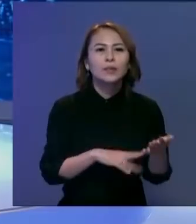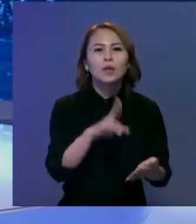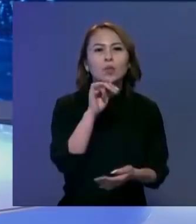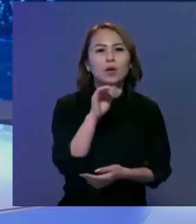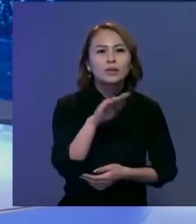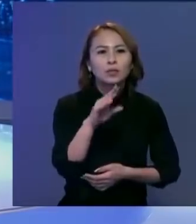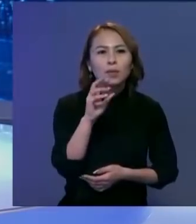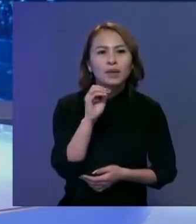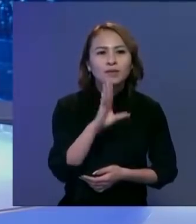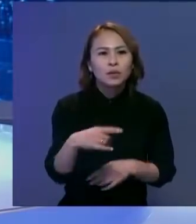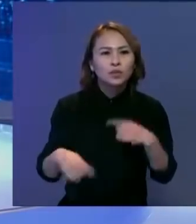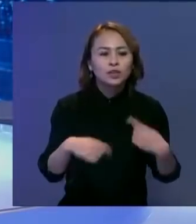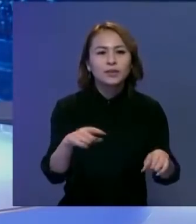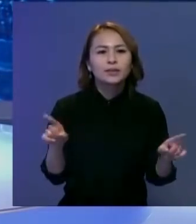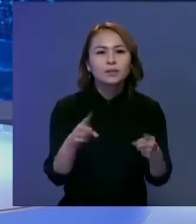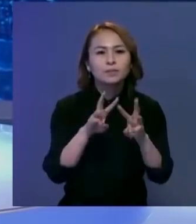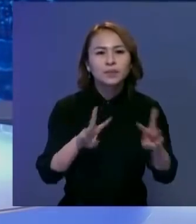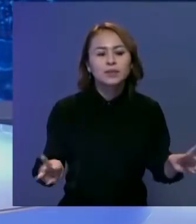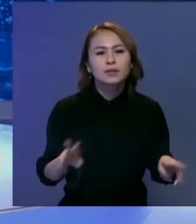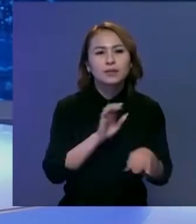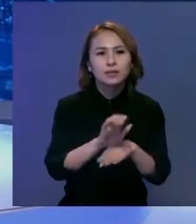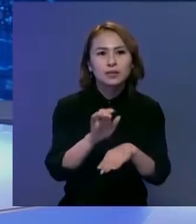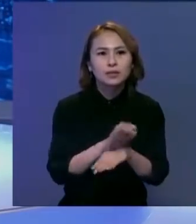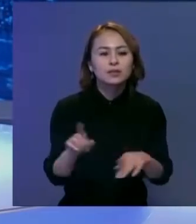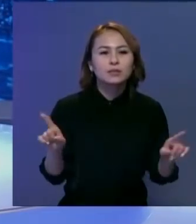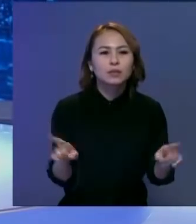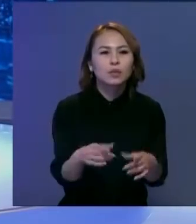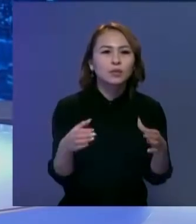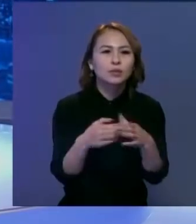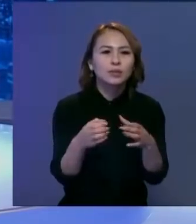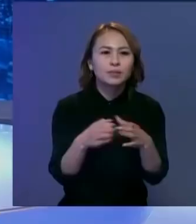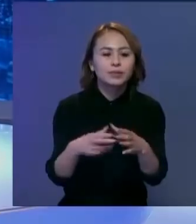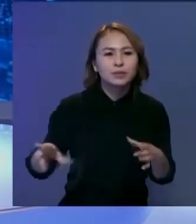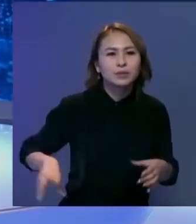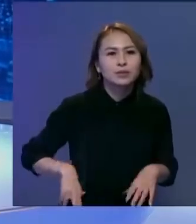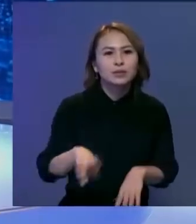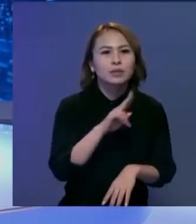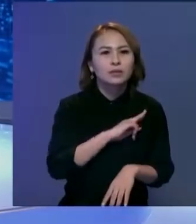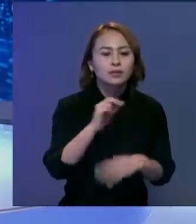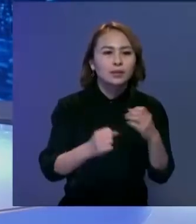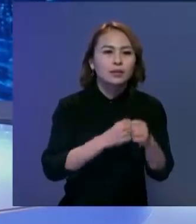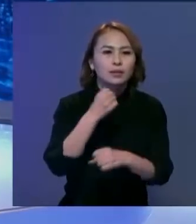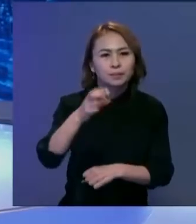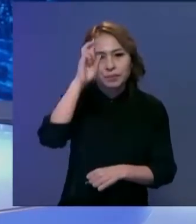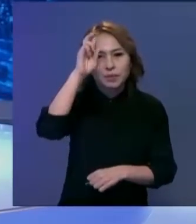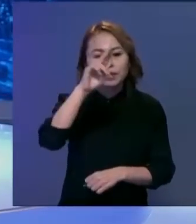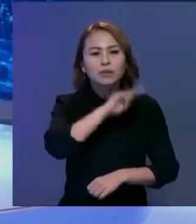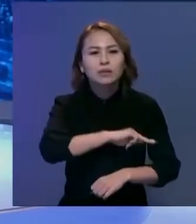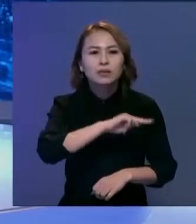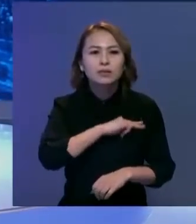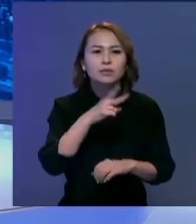Қуат Тума Баев, Саудажене интеграция министерлігі экспортты дамыту департаментінің директор қызметіне тағайындалды.